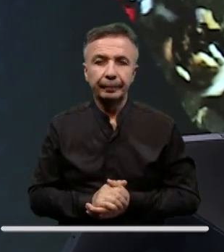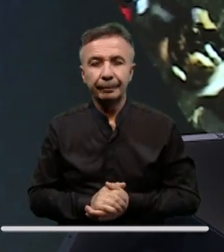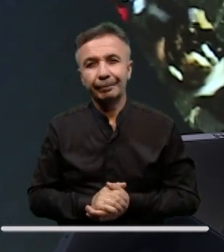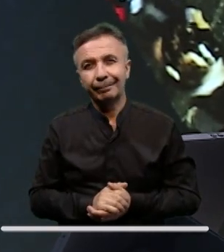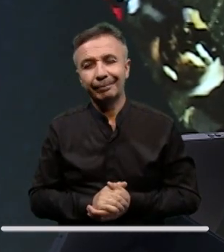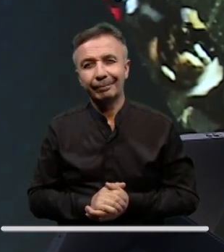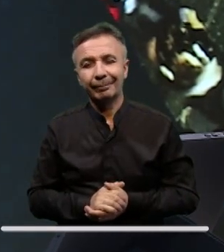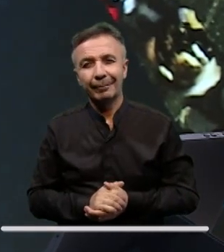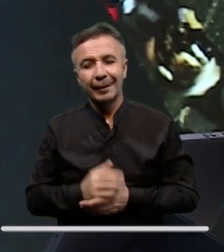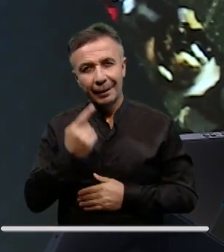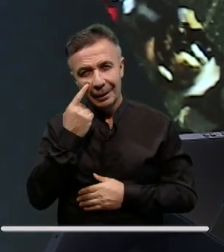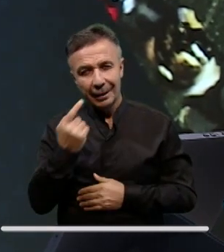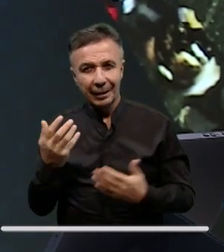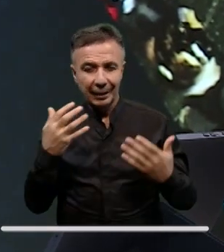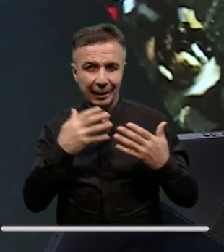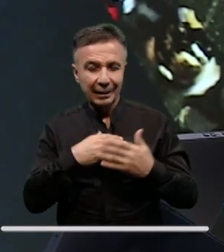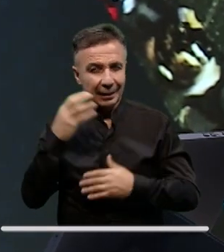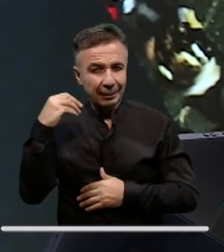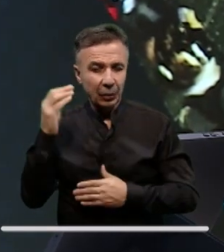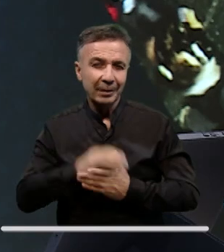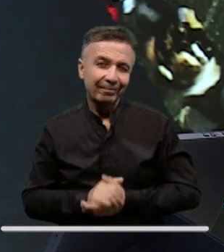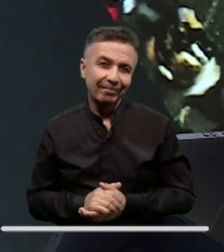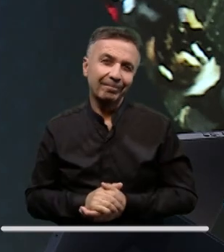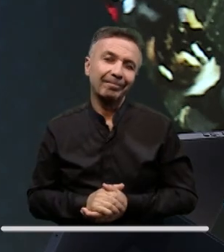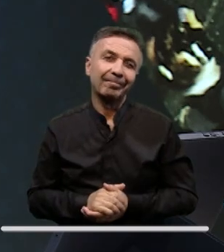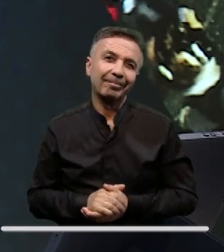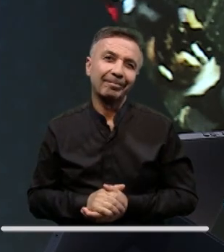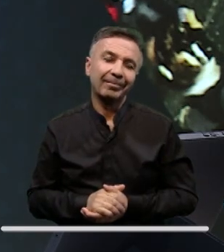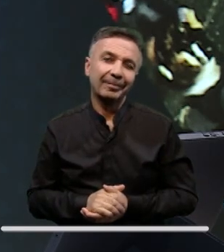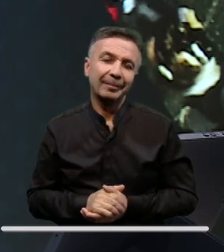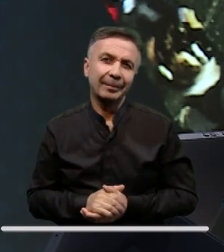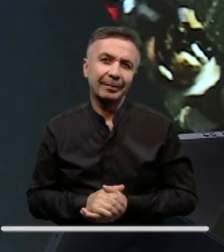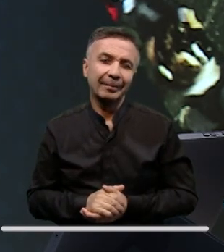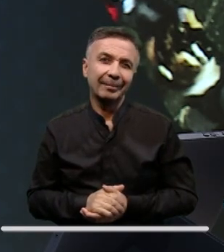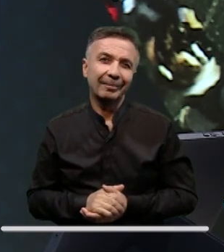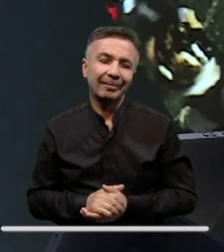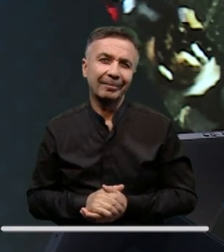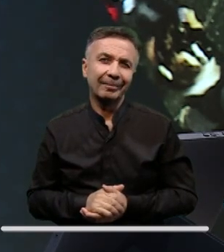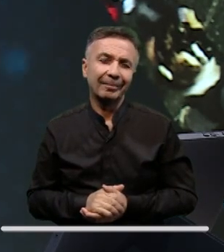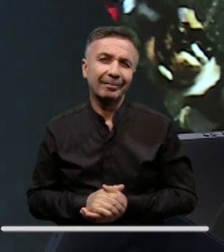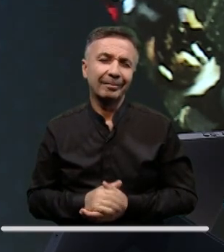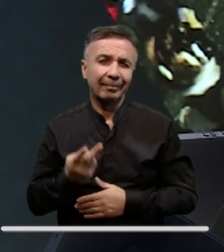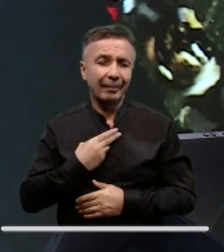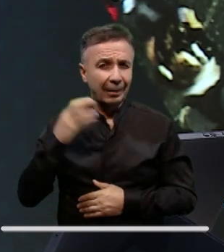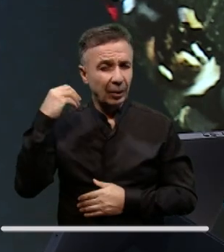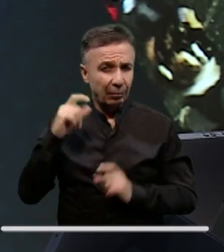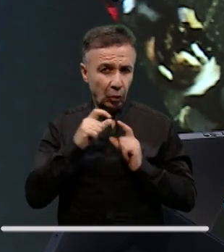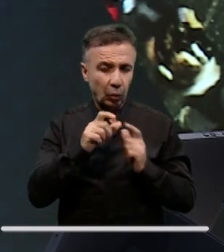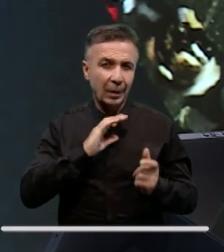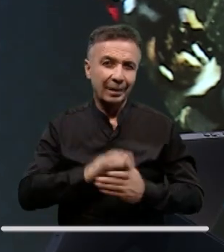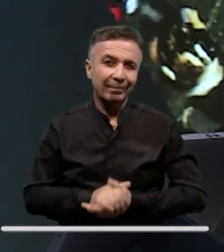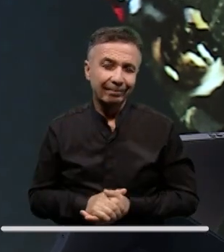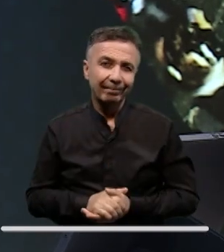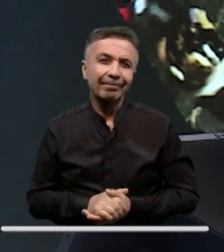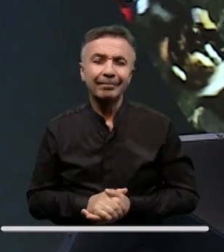İyi akşamlar hocam hayırlı yayınlar sağ Allah razı olsun Hayırlı akşamlar makbul Hanım benim Hocama bir sorum olacaktı